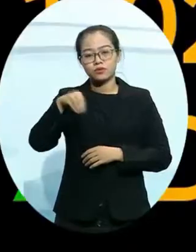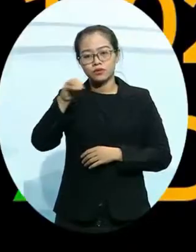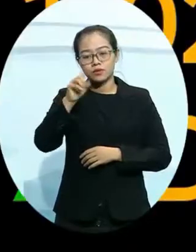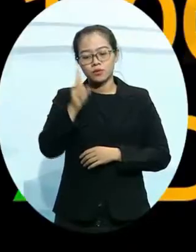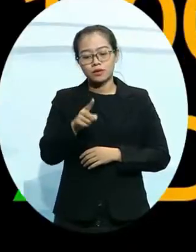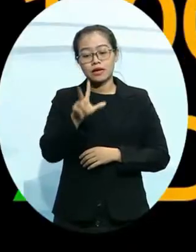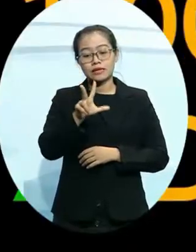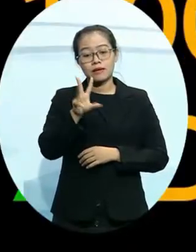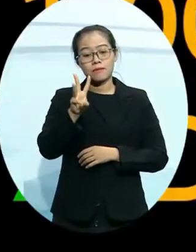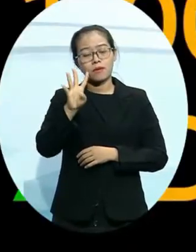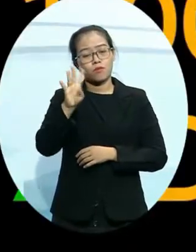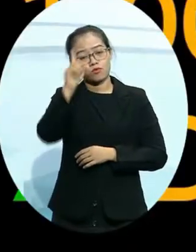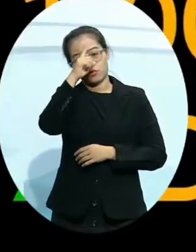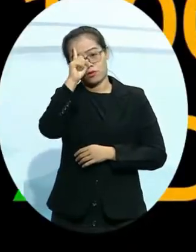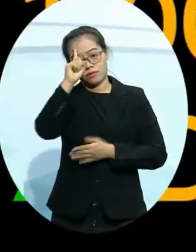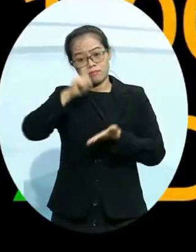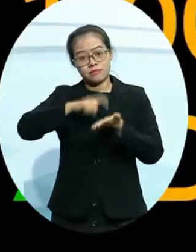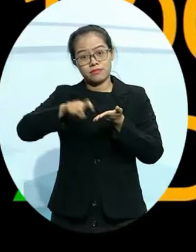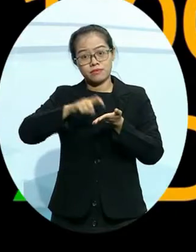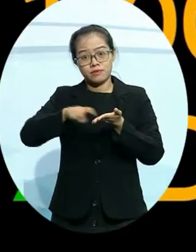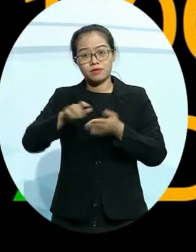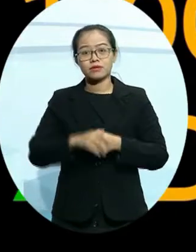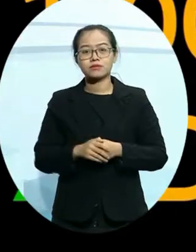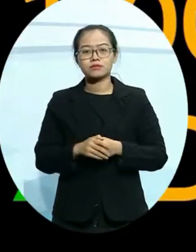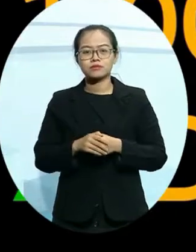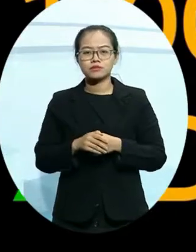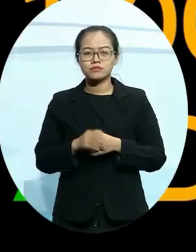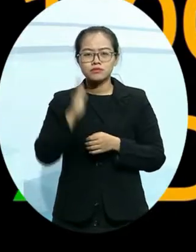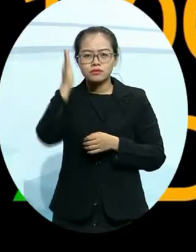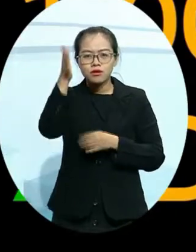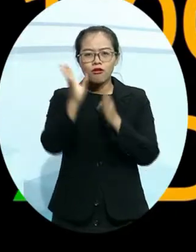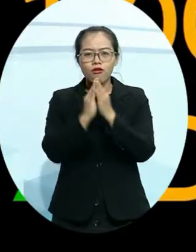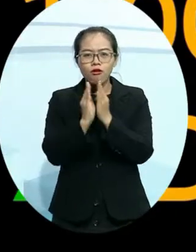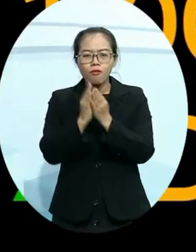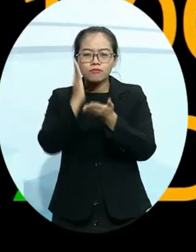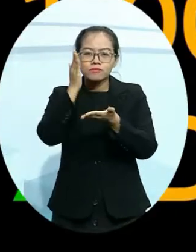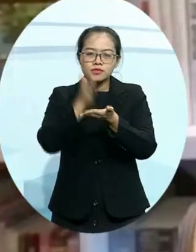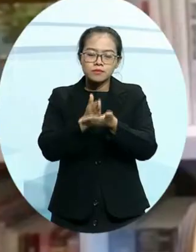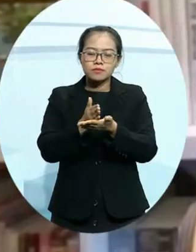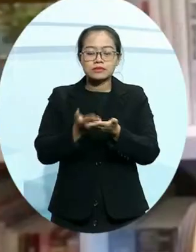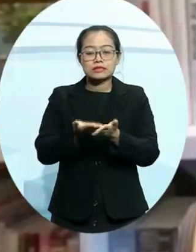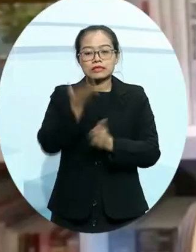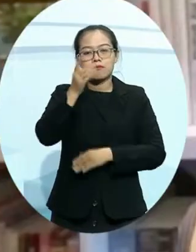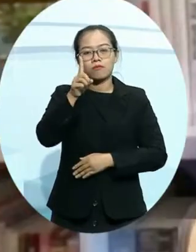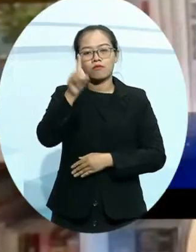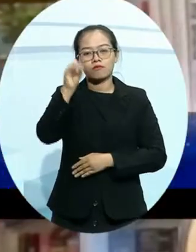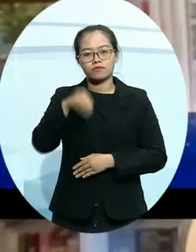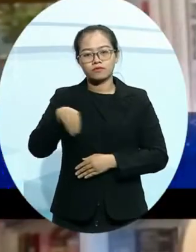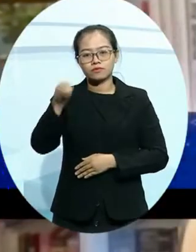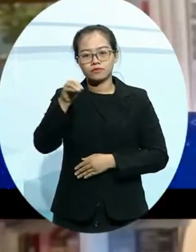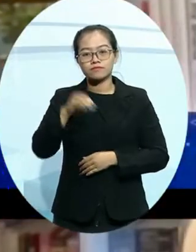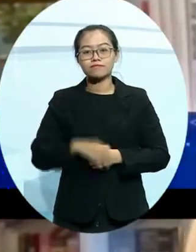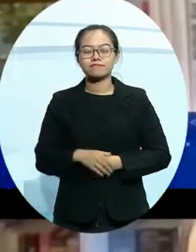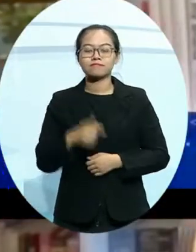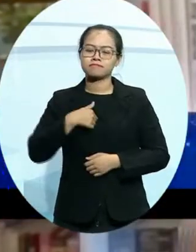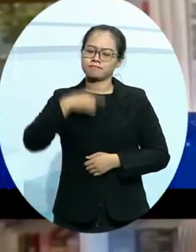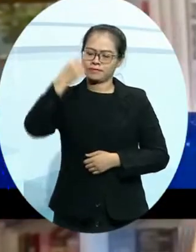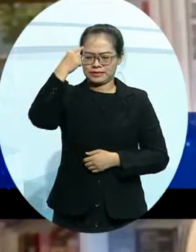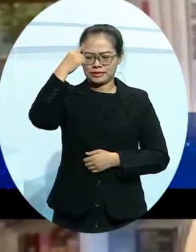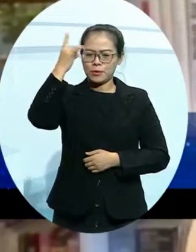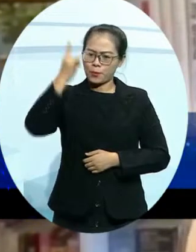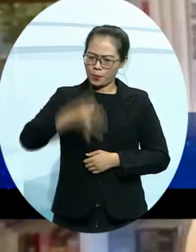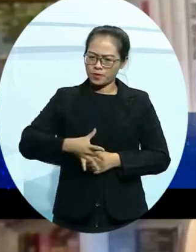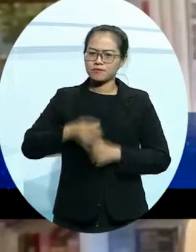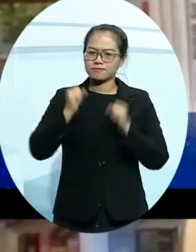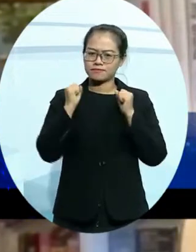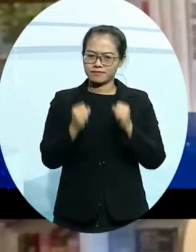Trong khi đó, chỉ số công nghiệp Dow Jones chấm dứt chuỗi 5 phiên giảm liên tiếp để tăng 1%. Tôi nghĩ đây là một quyết định cứng rắn từ Fed